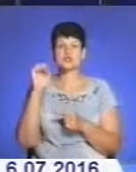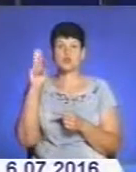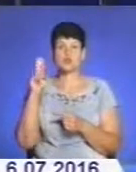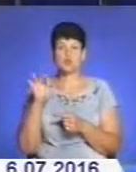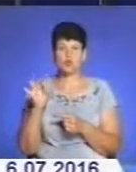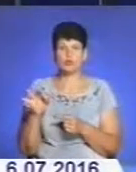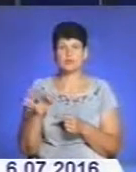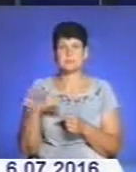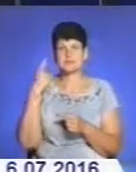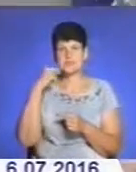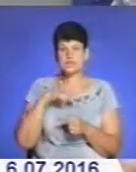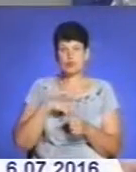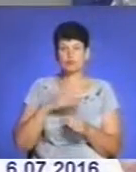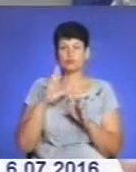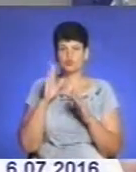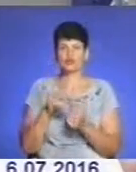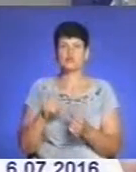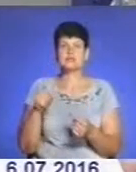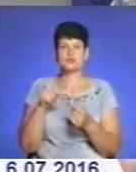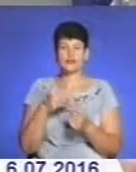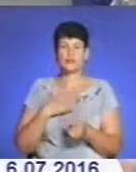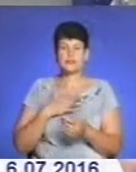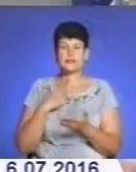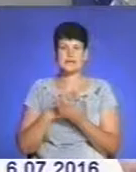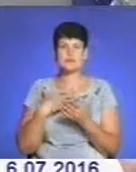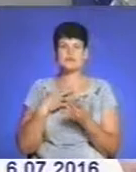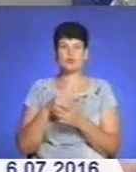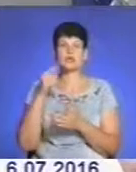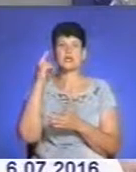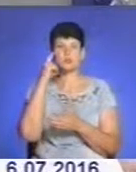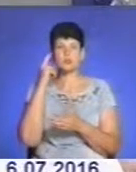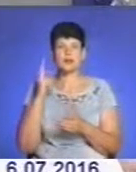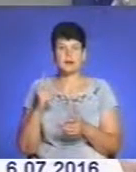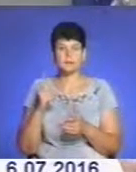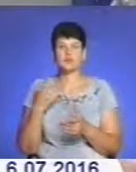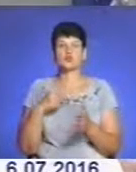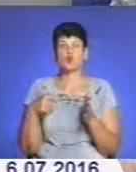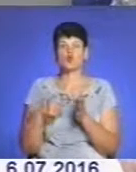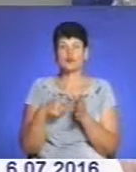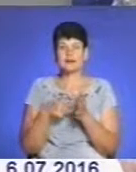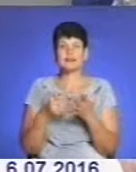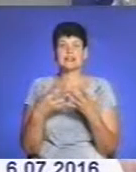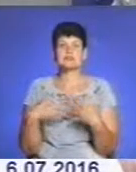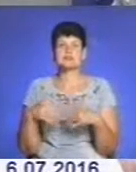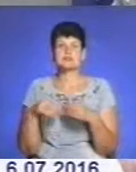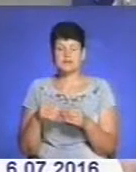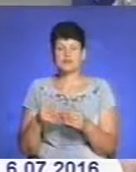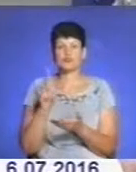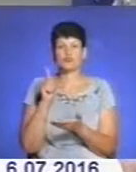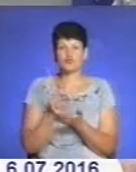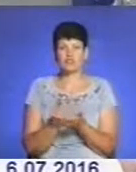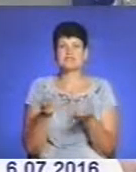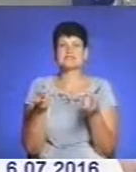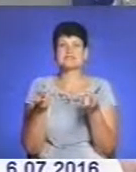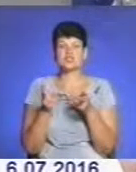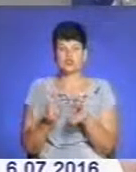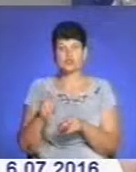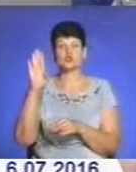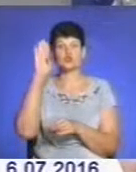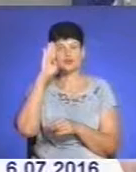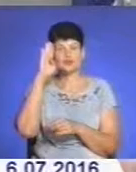будуть визначати, хоча в мене є своя думка з цього приводу. Але ще раз наголошую, що годувальниками сім'ї, в першу чергу, повинні залишати чоловіки,